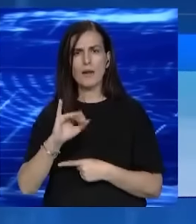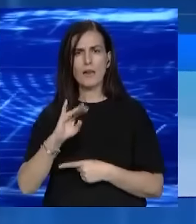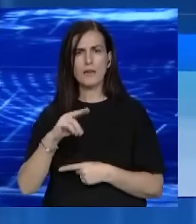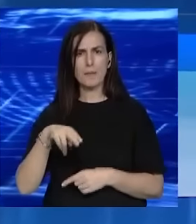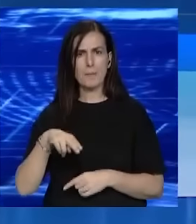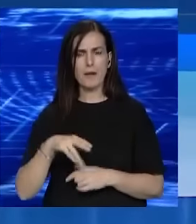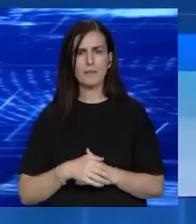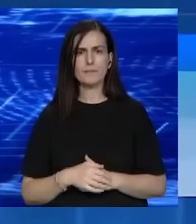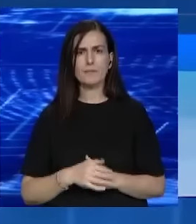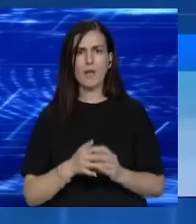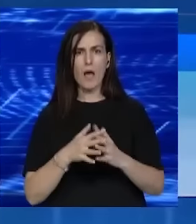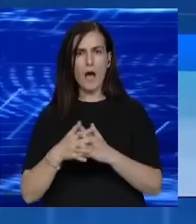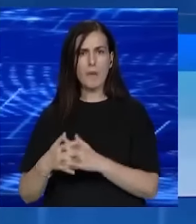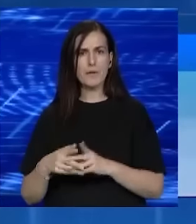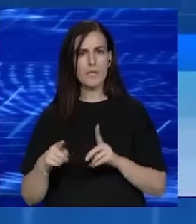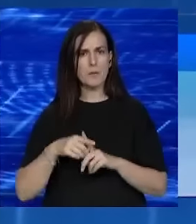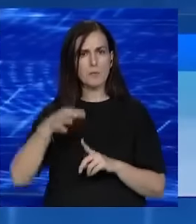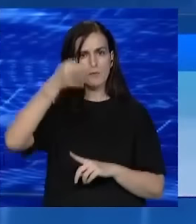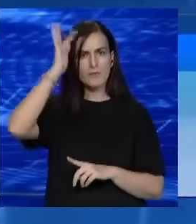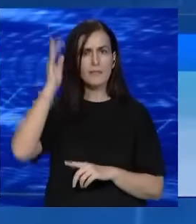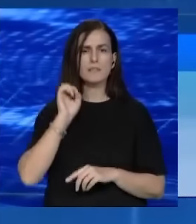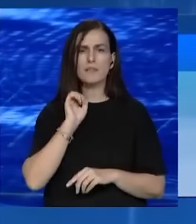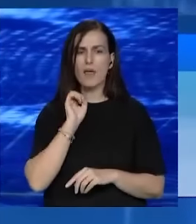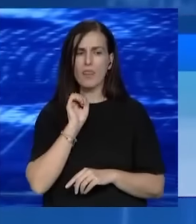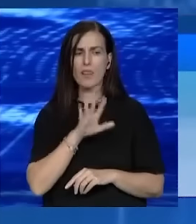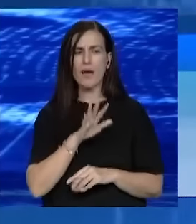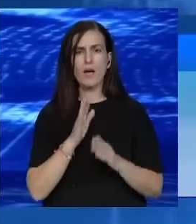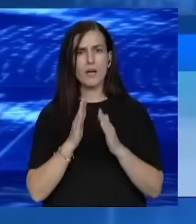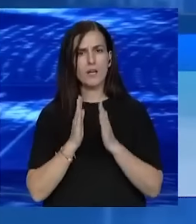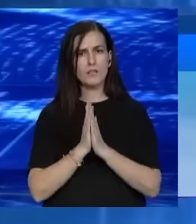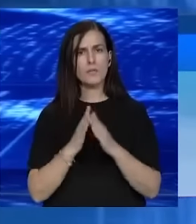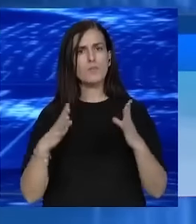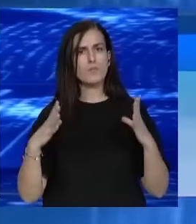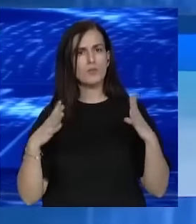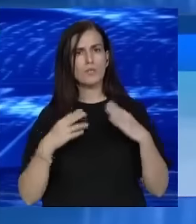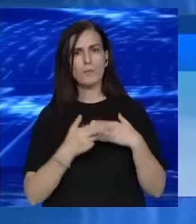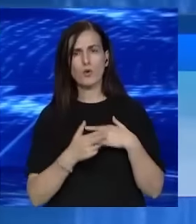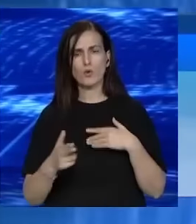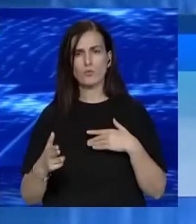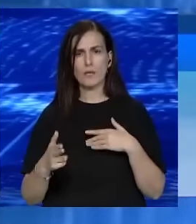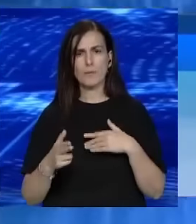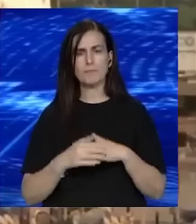Bashkuara kanë kërkuar një armpushim përkohshëm që u refuzua nga ana e kryeministrit Netanyahu.